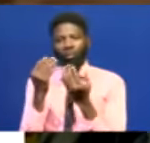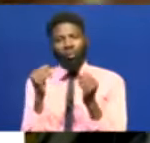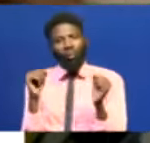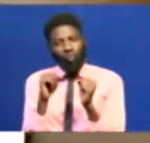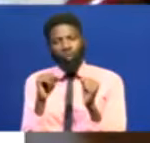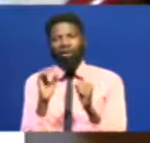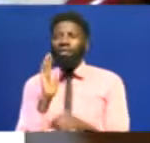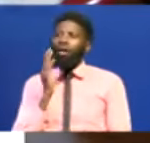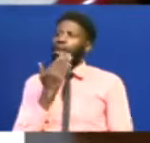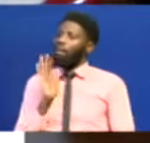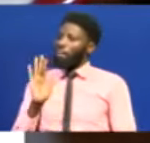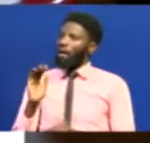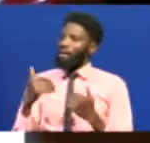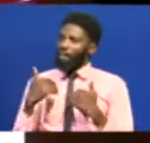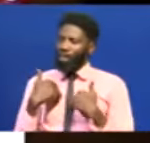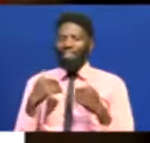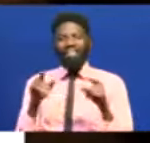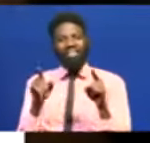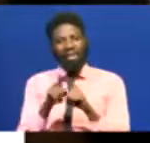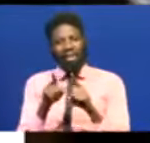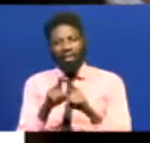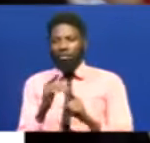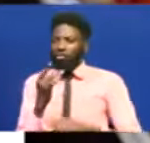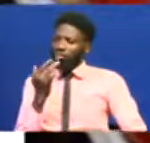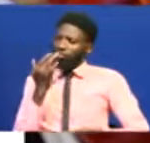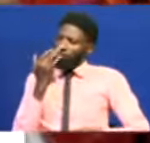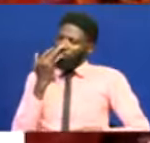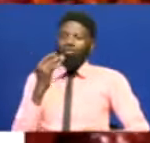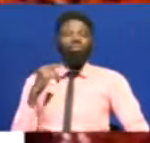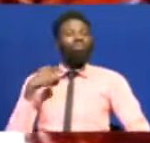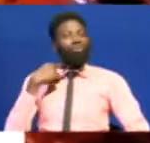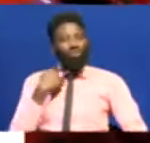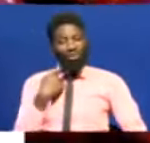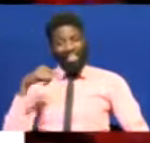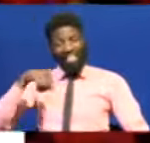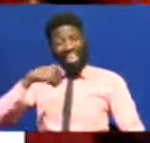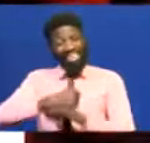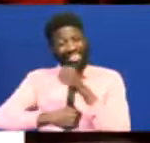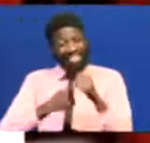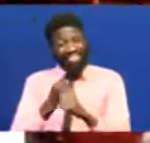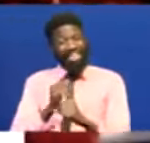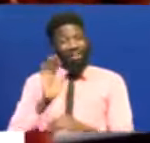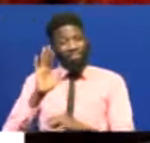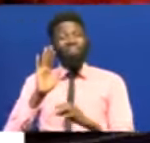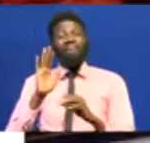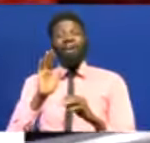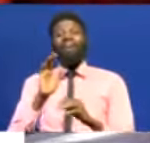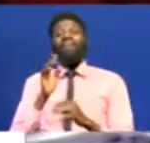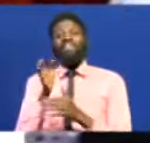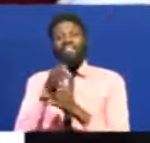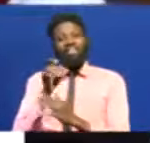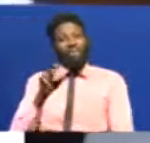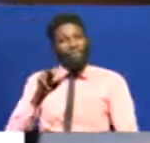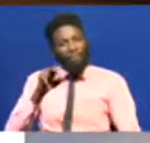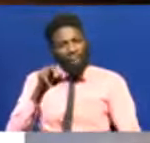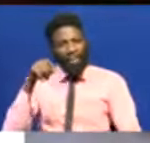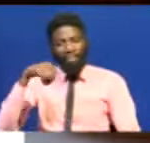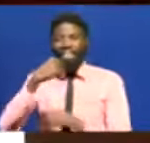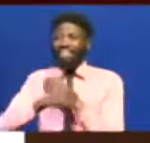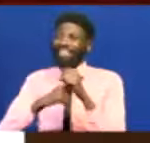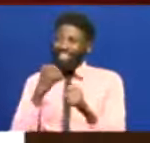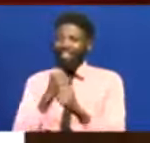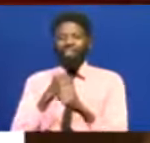rangi na harufu nzuri. Tamasha la kamba la mwaka huu limeratibiwa kuendelea hadi mwisho